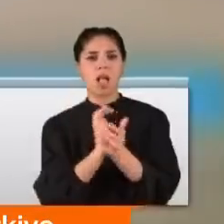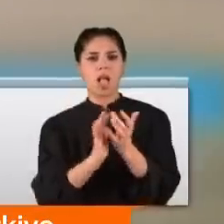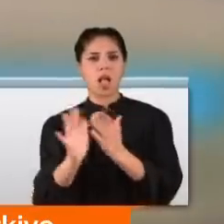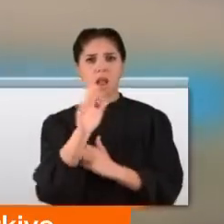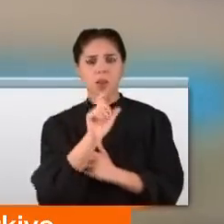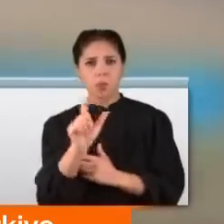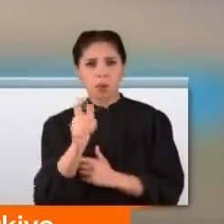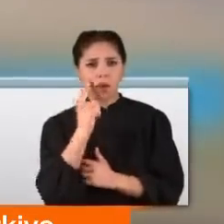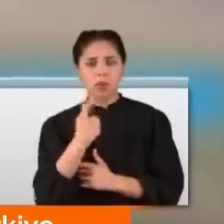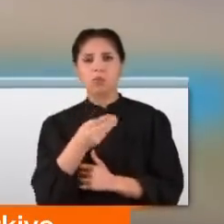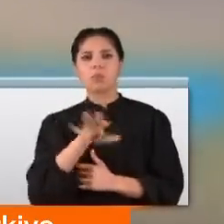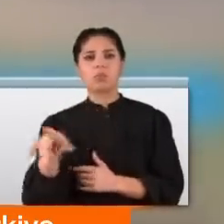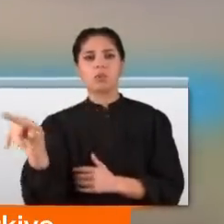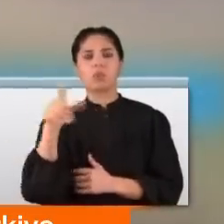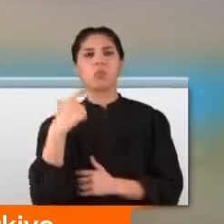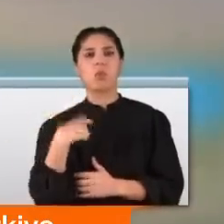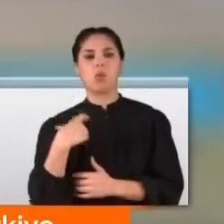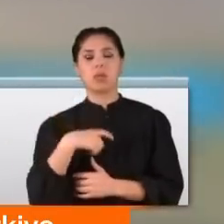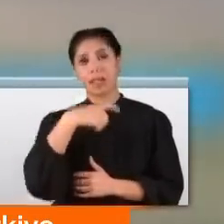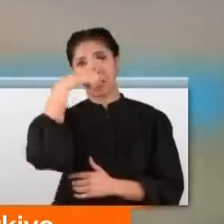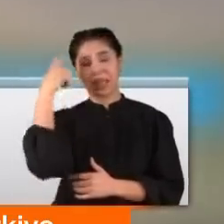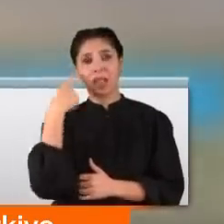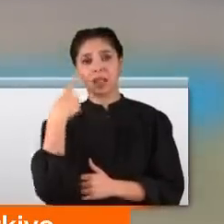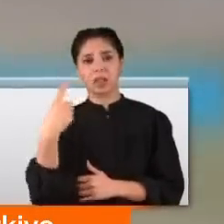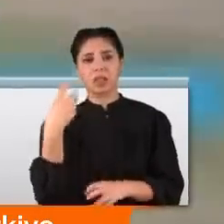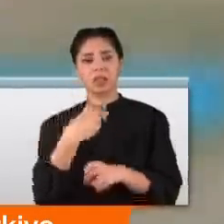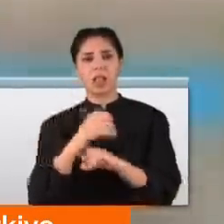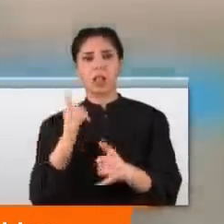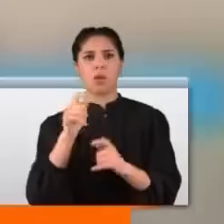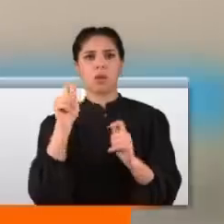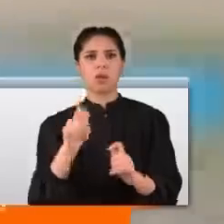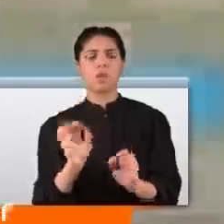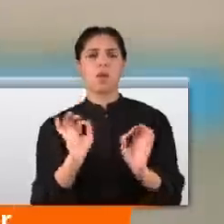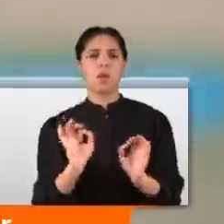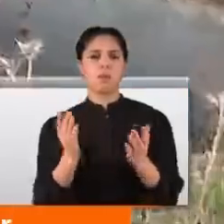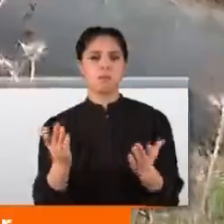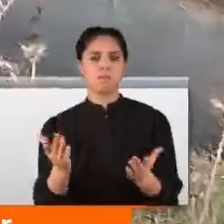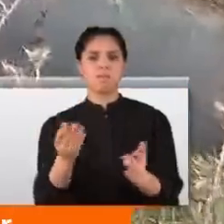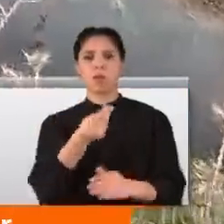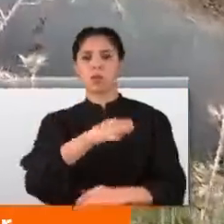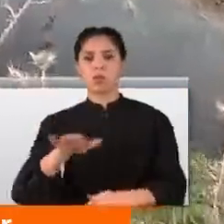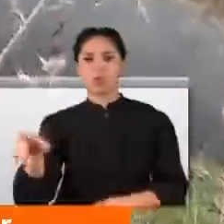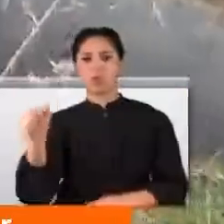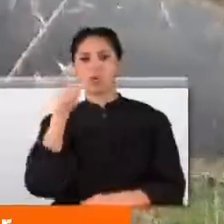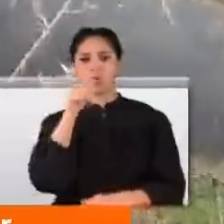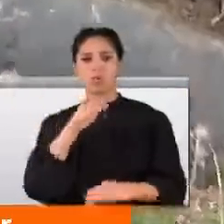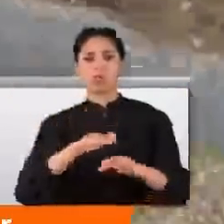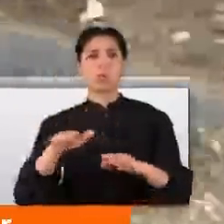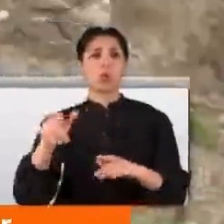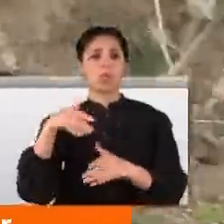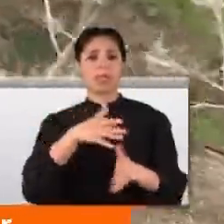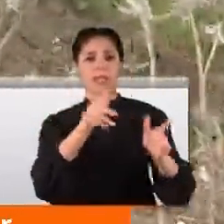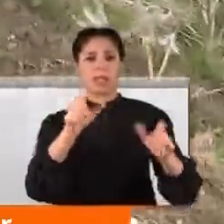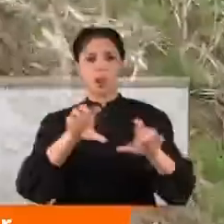kadar uyarsa da çocuklar özellikle de yaz aylarında tehlikeli oyundan vazgeçmiyor. Çocukların derenin üzerindeki bu